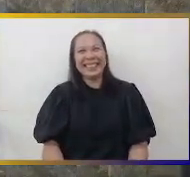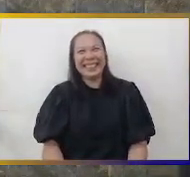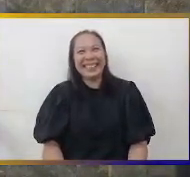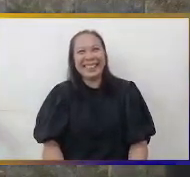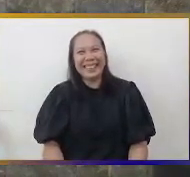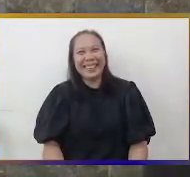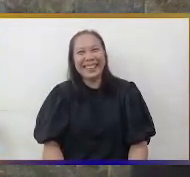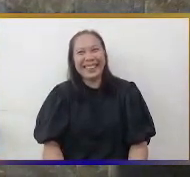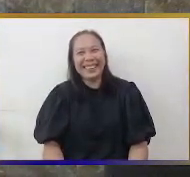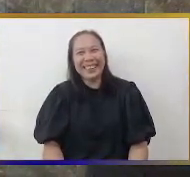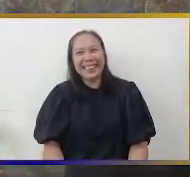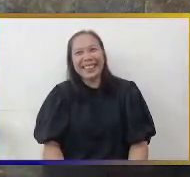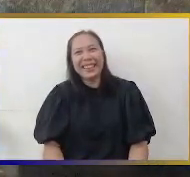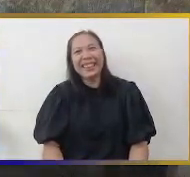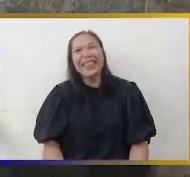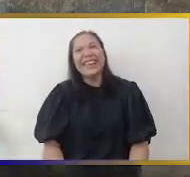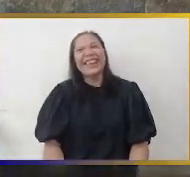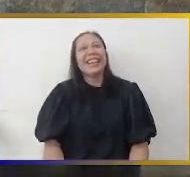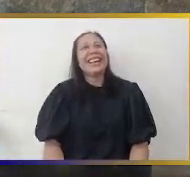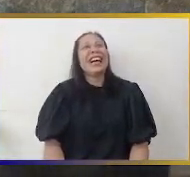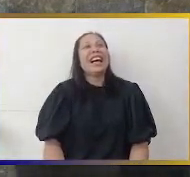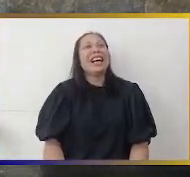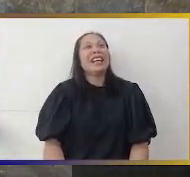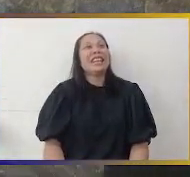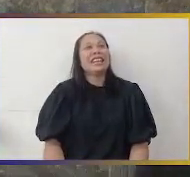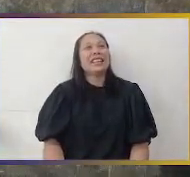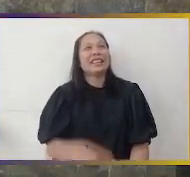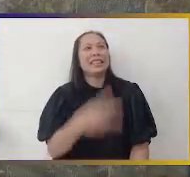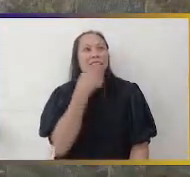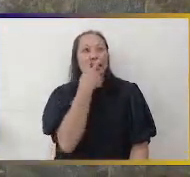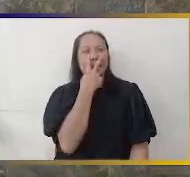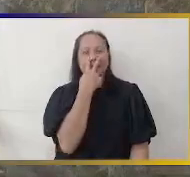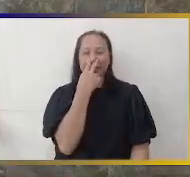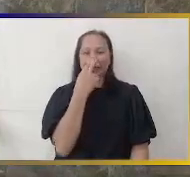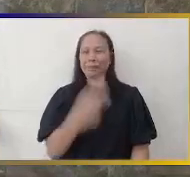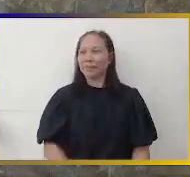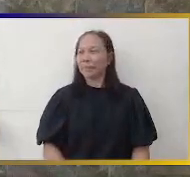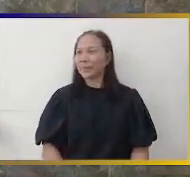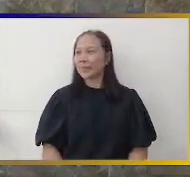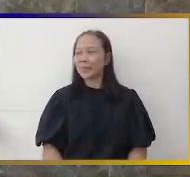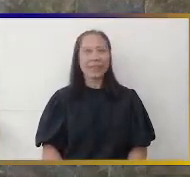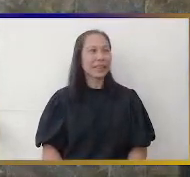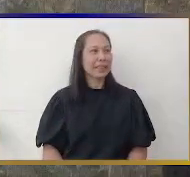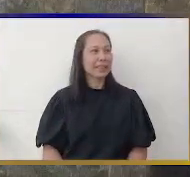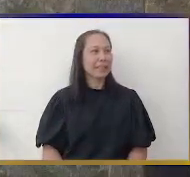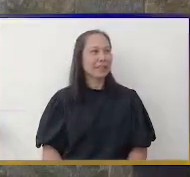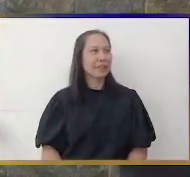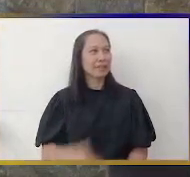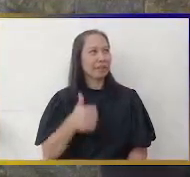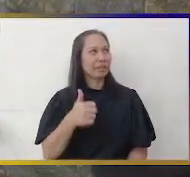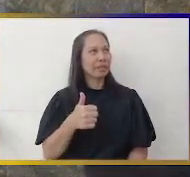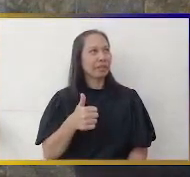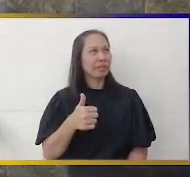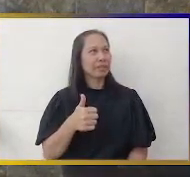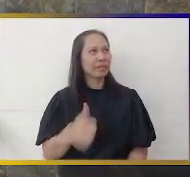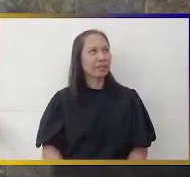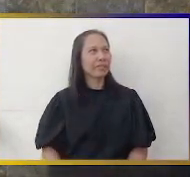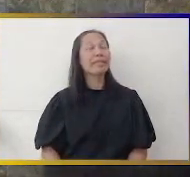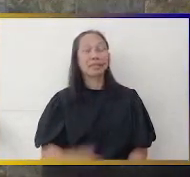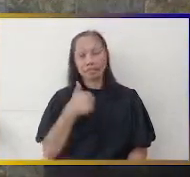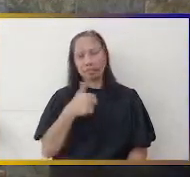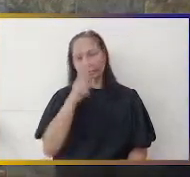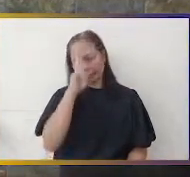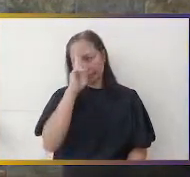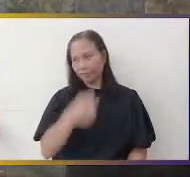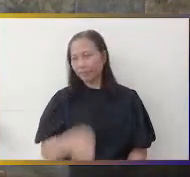kalayo ang agwat ng kaisipan ng Diyos sa atin you see ganyan po yan Yan lagi ang ah Yan lagi Mga kapatid